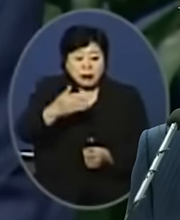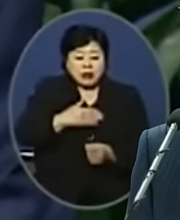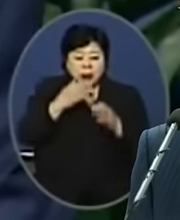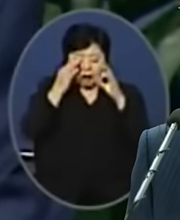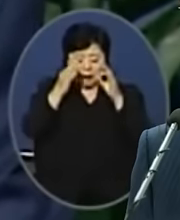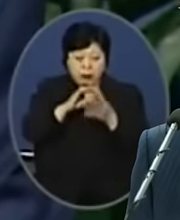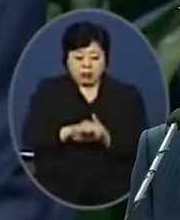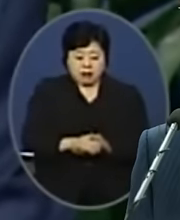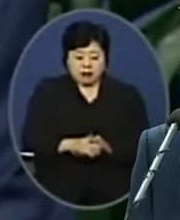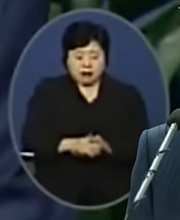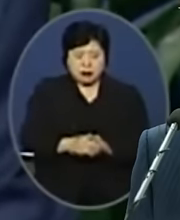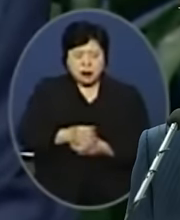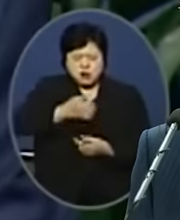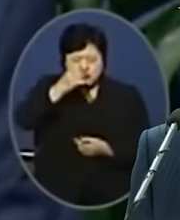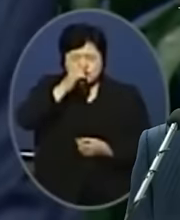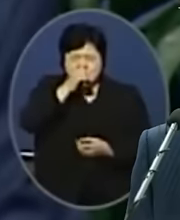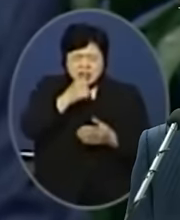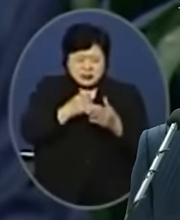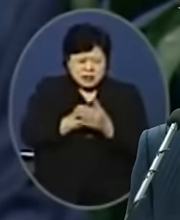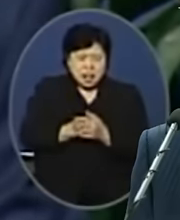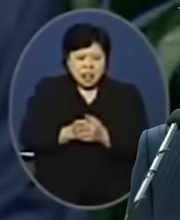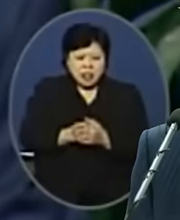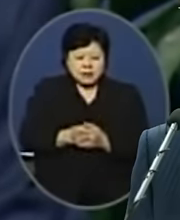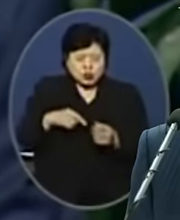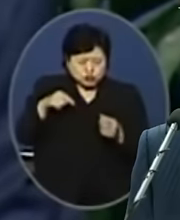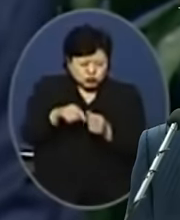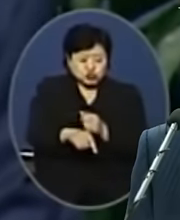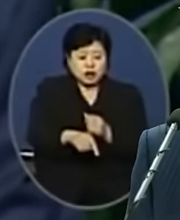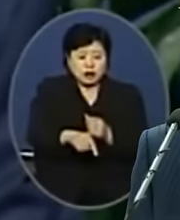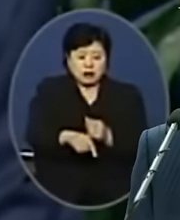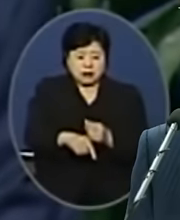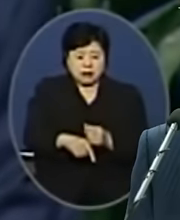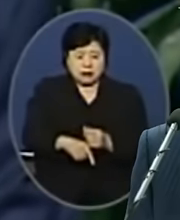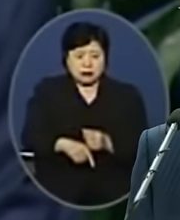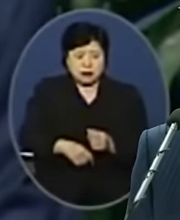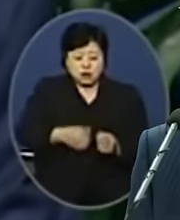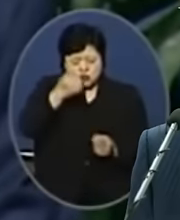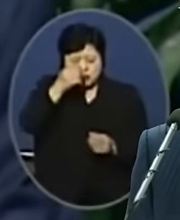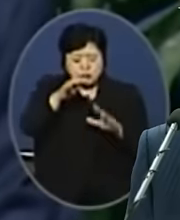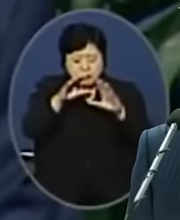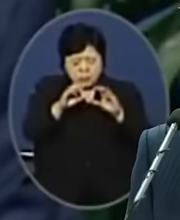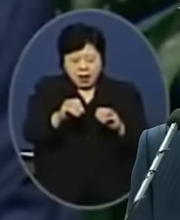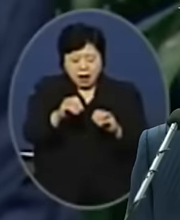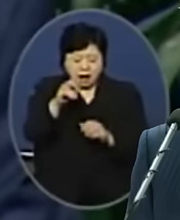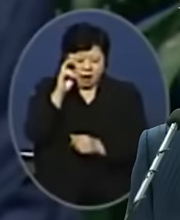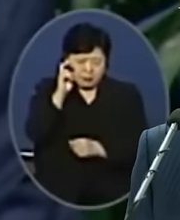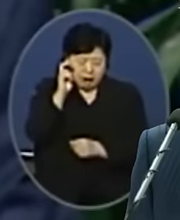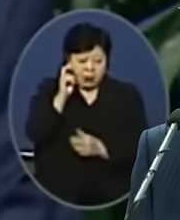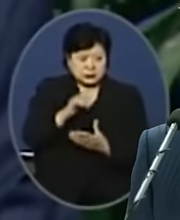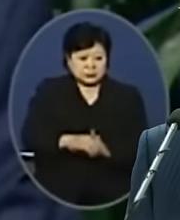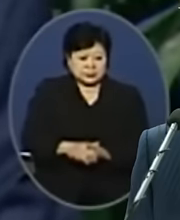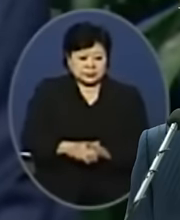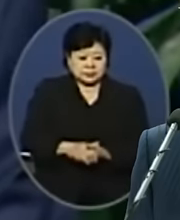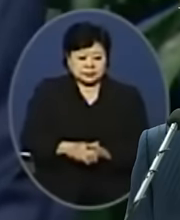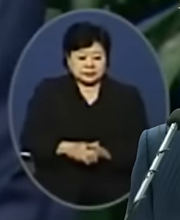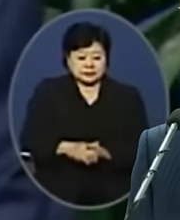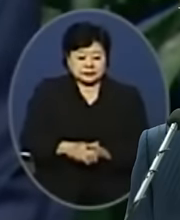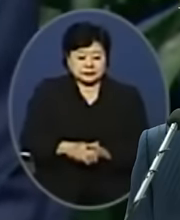것입니다. 저놈이 꿈을 자꾸 꾸는데 우리가 저놈을 죽여버리면 꿈이 뭐 목대고 뭐 될 게 없냐, 안 될 거